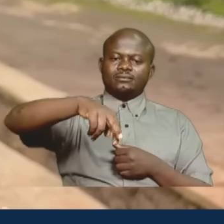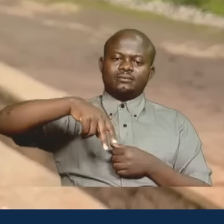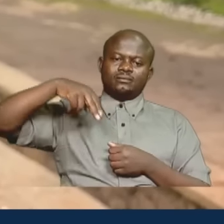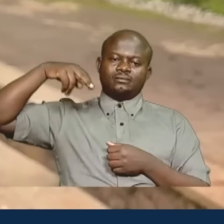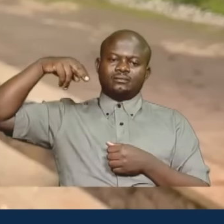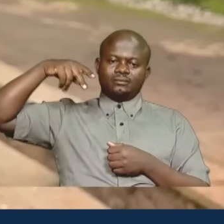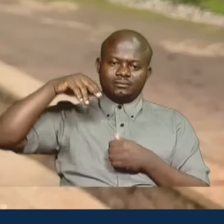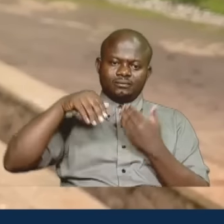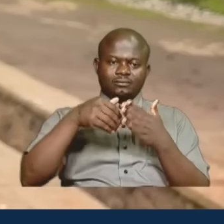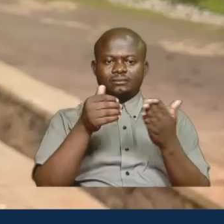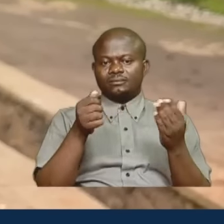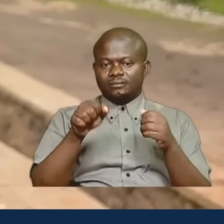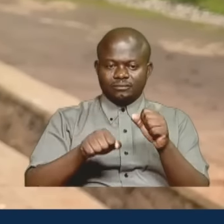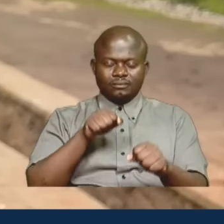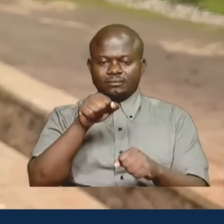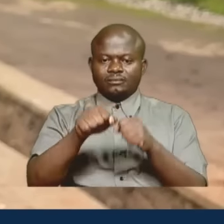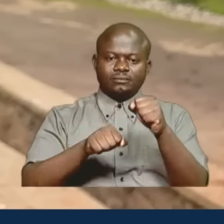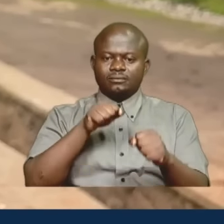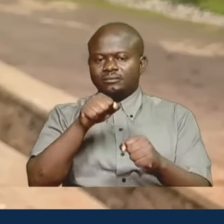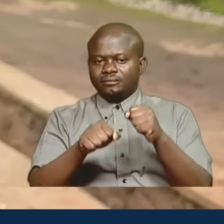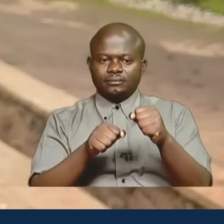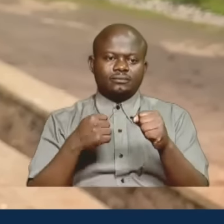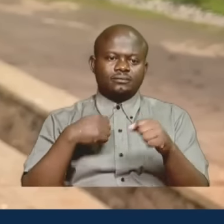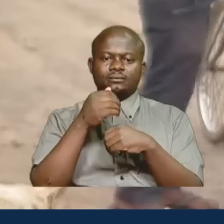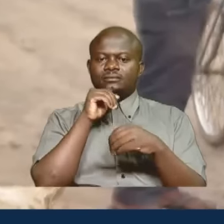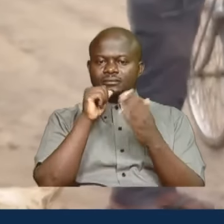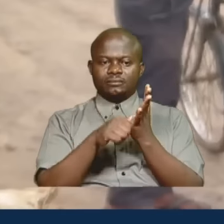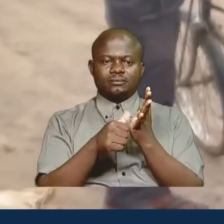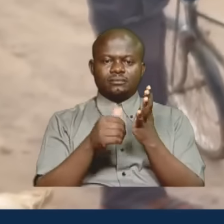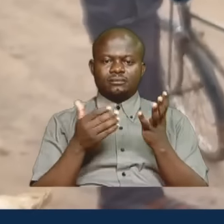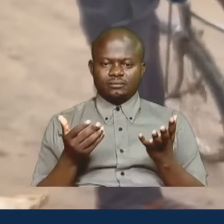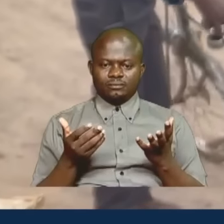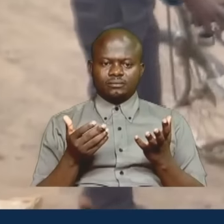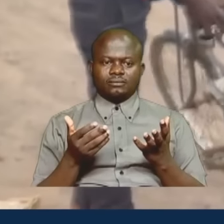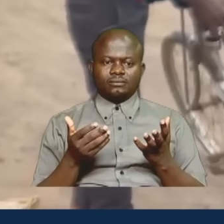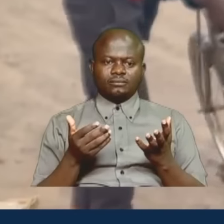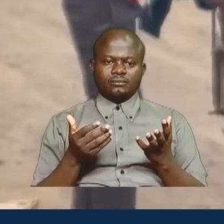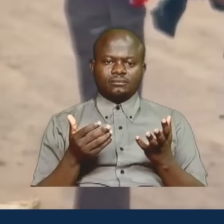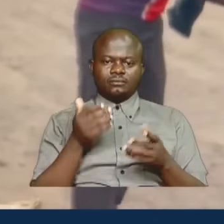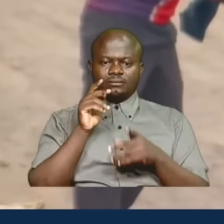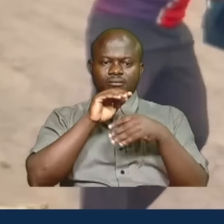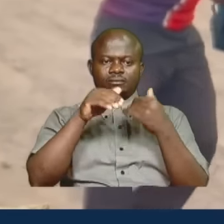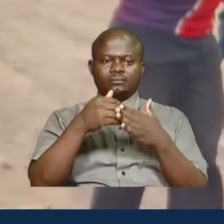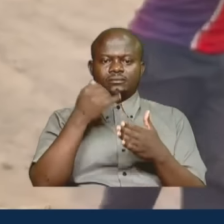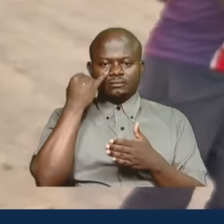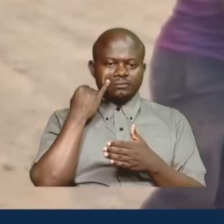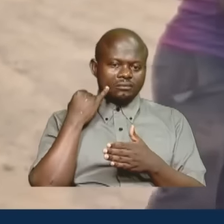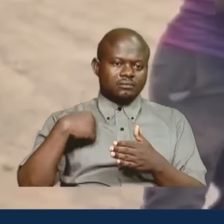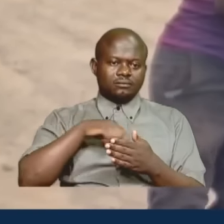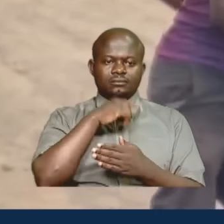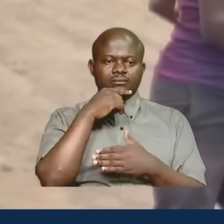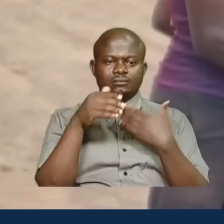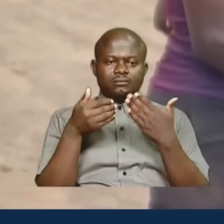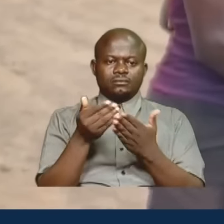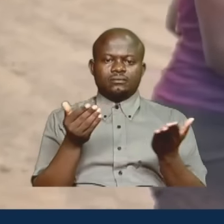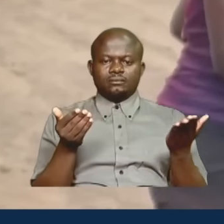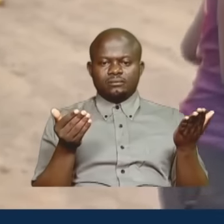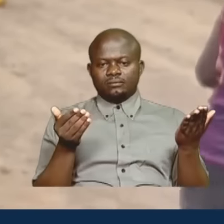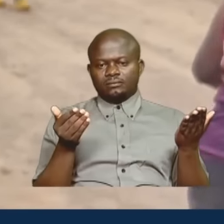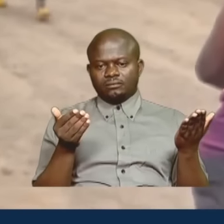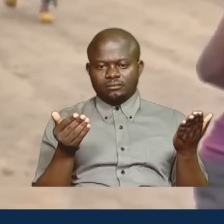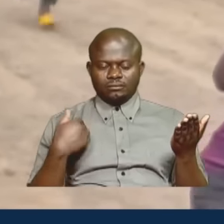zikagenda, amagare gakagenda gari gupakira n'imyaka nta kibazo. Gutwara abantu byari bikomeye, wari umuhanda w'amabuye cyane,